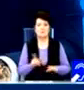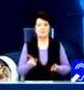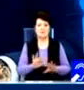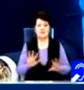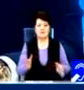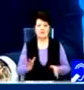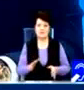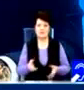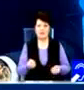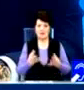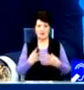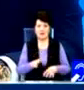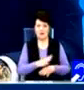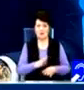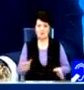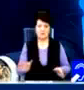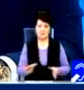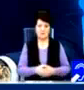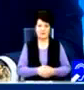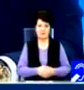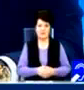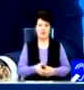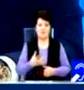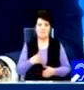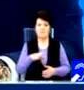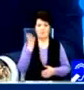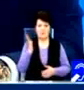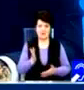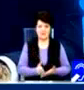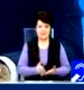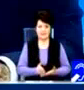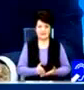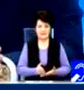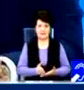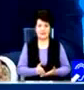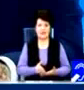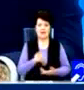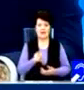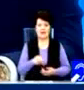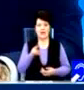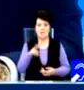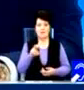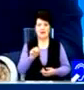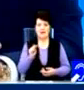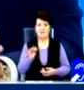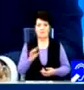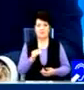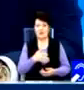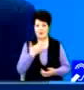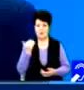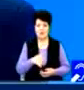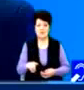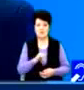fi în mod clar nu va fi vom asista la o am asistat la o plafonare mai mult decât au luat acum ei nu au de